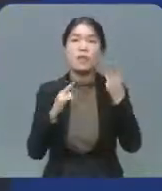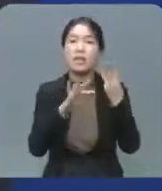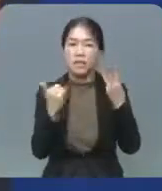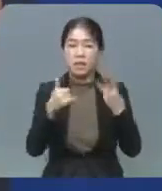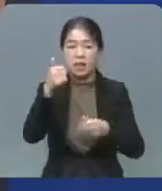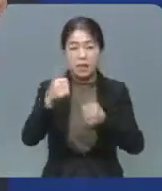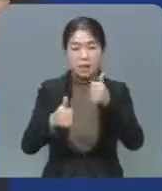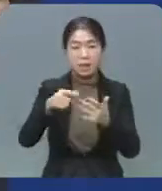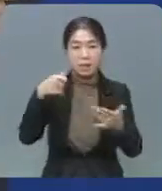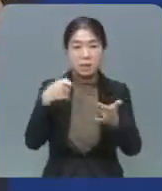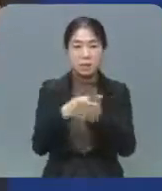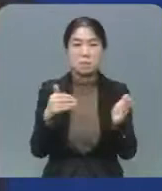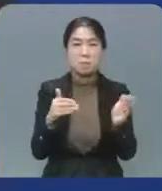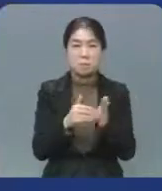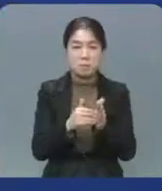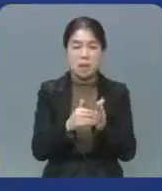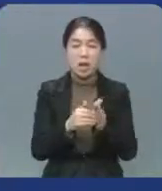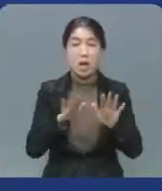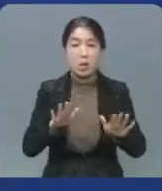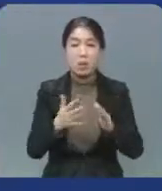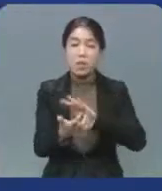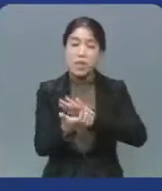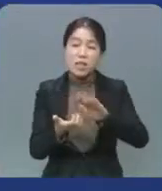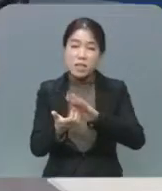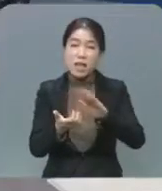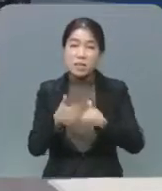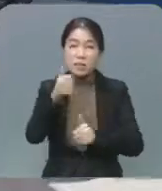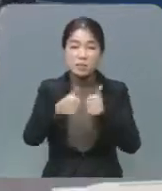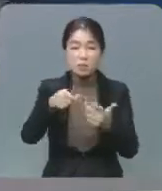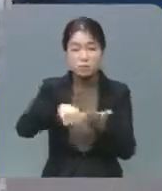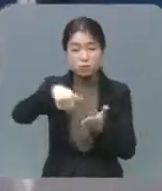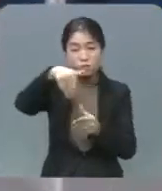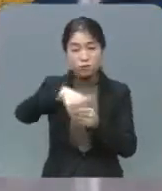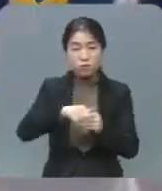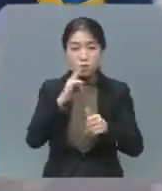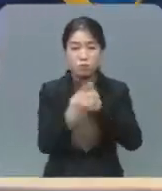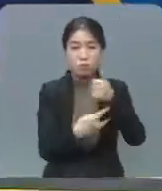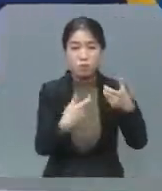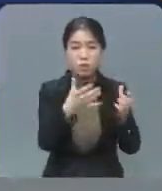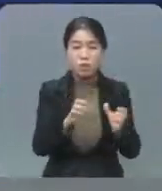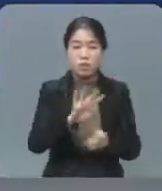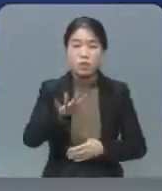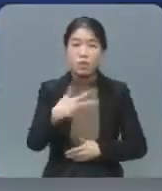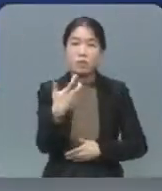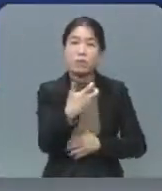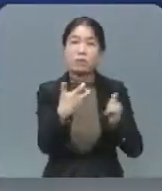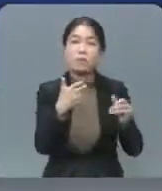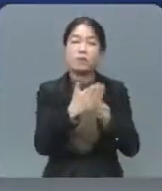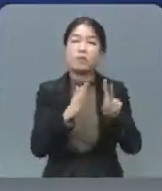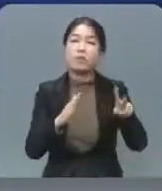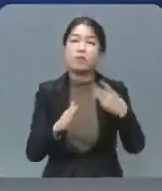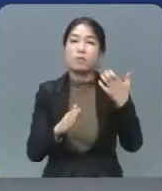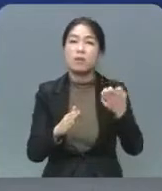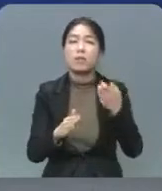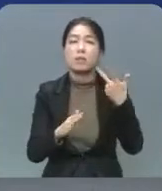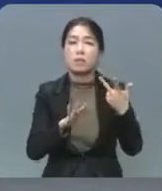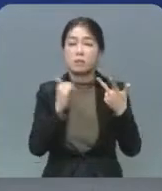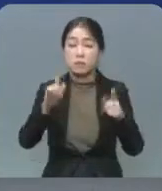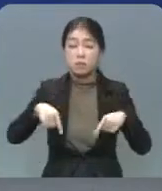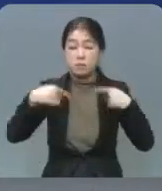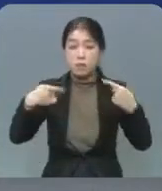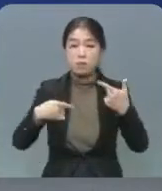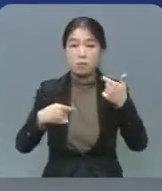민주당은 오늘 서울 여의도 당사에서 열린 예비경선 투표해서 중앙위원회 소속 선도의 401 은 명중 200원 7명이 참여해서